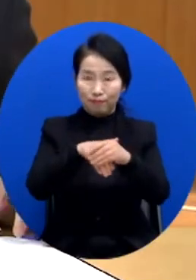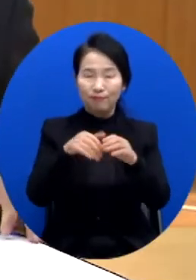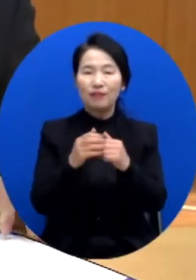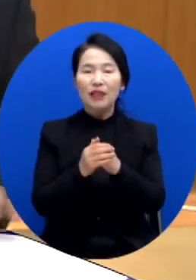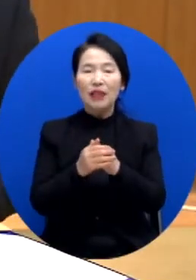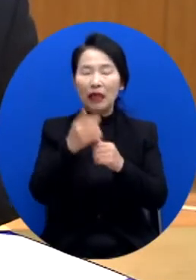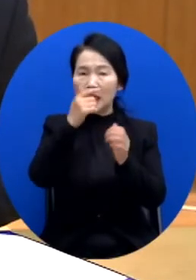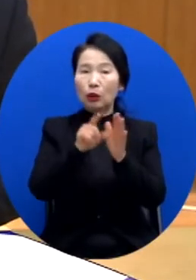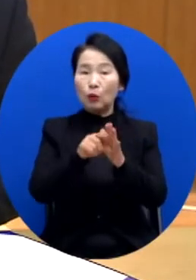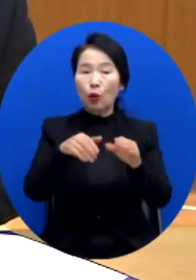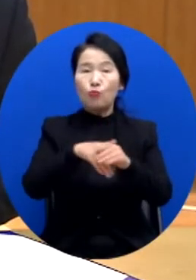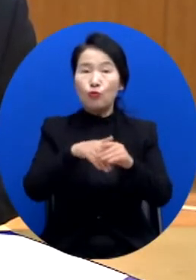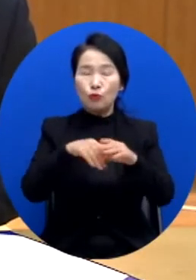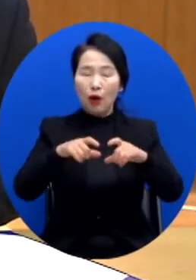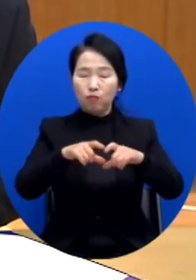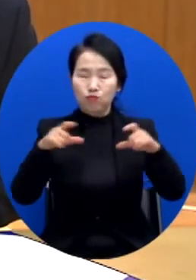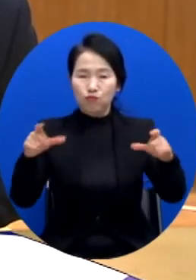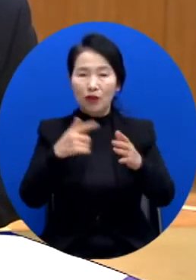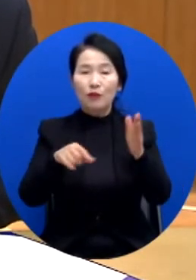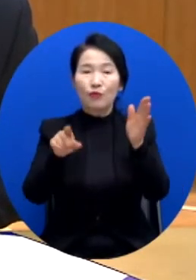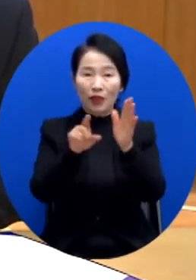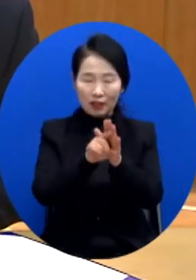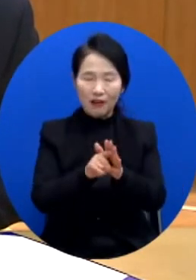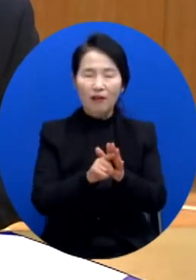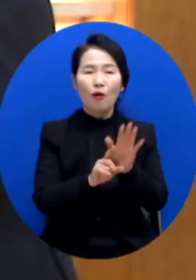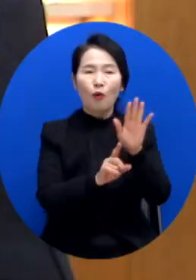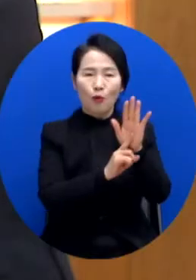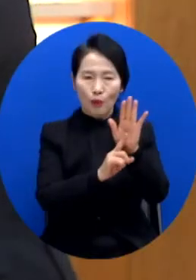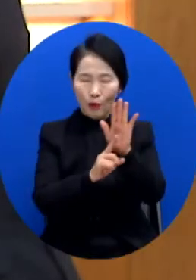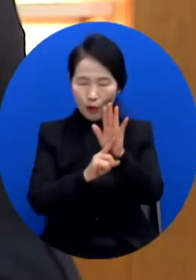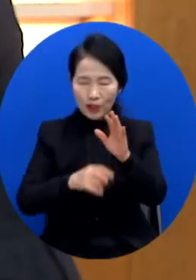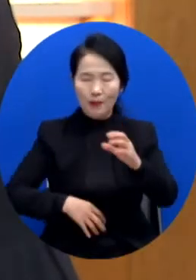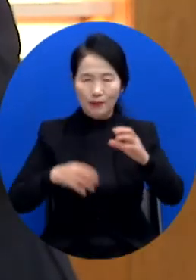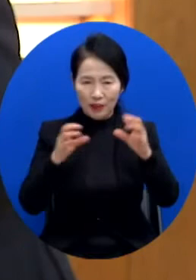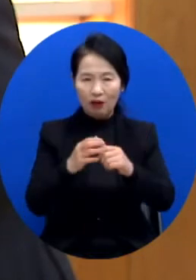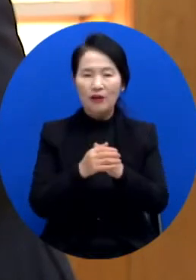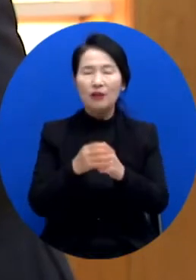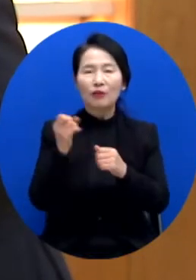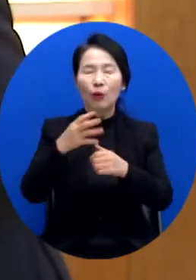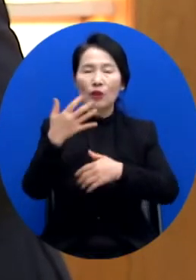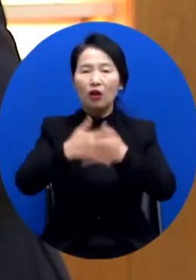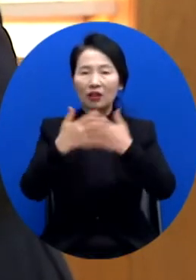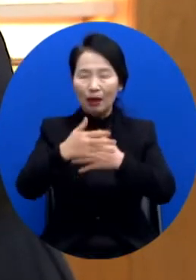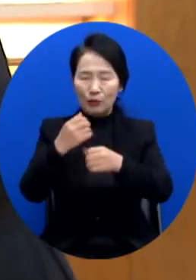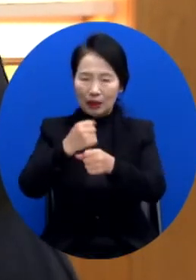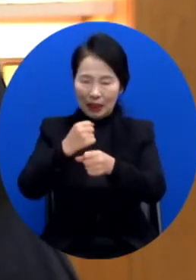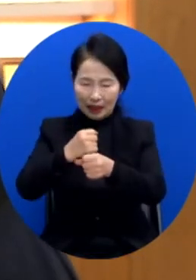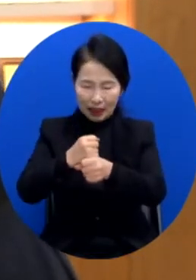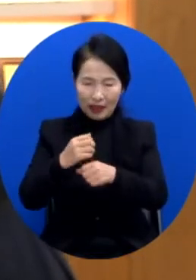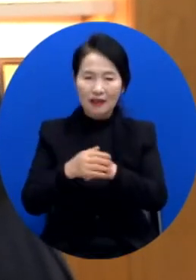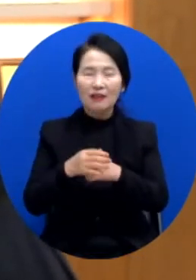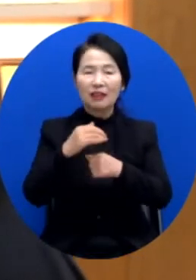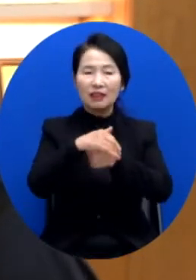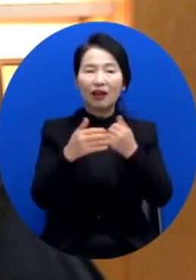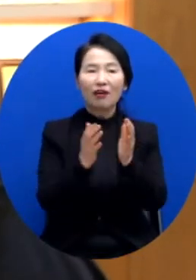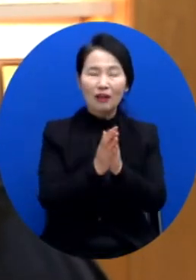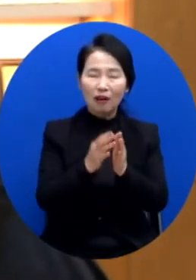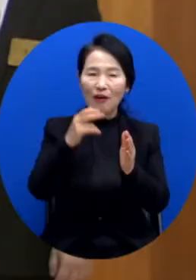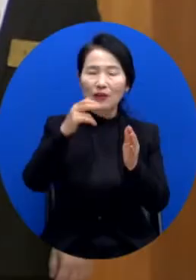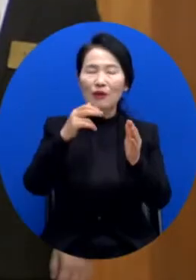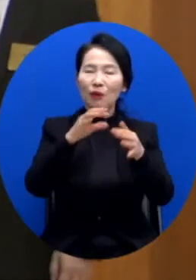문화 확산을 위한 국제성서박물관의 홍보 협력, 유물 관련 영상물 제작과 성경 콘텐츠 개발